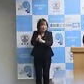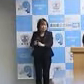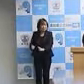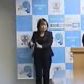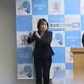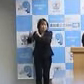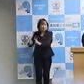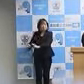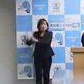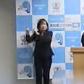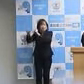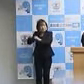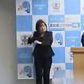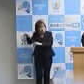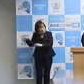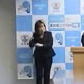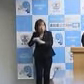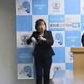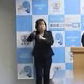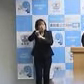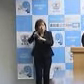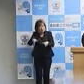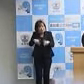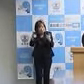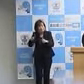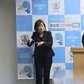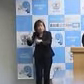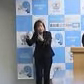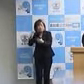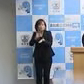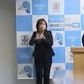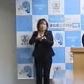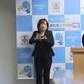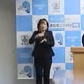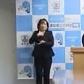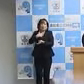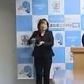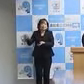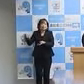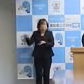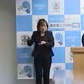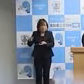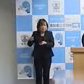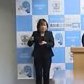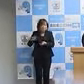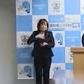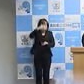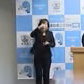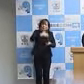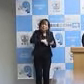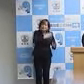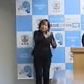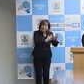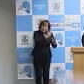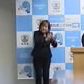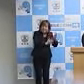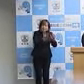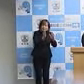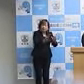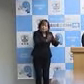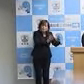新年度予算案と補正予算案は22日に開会する2月定例会に提出されます。